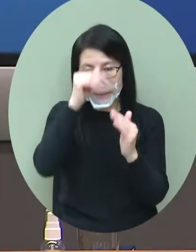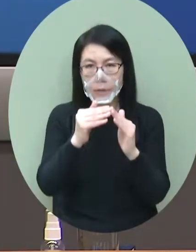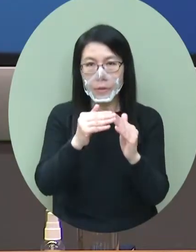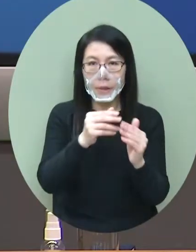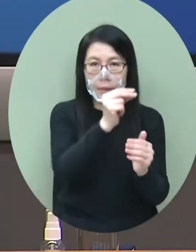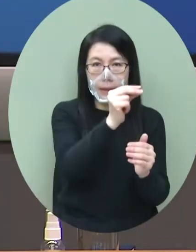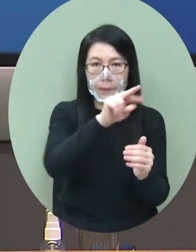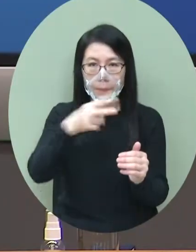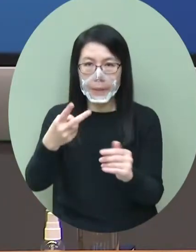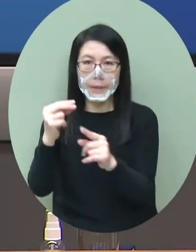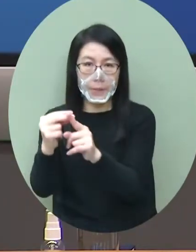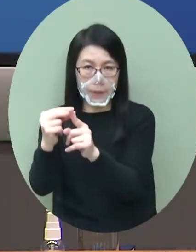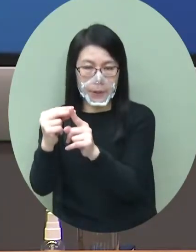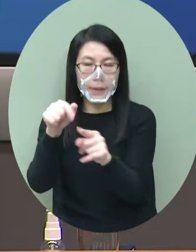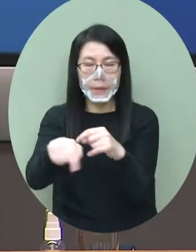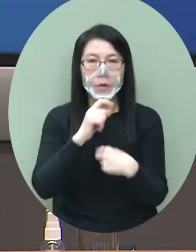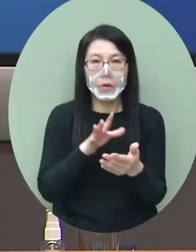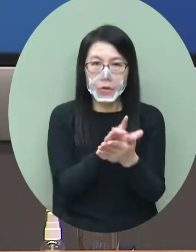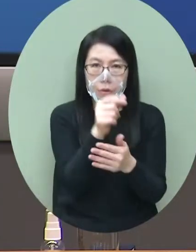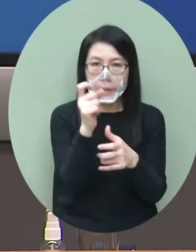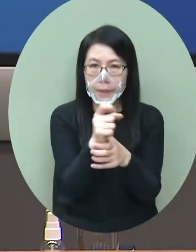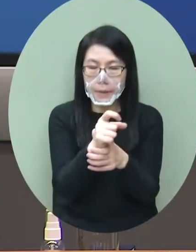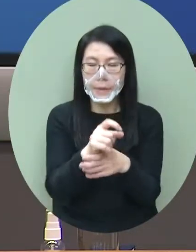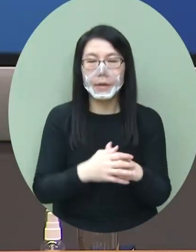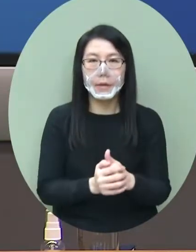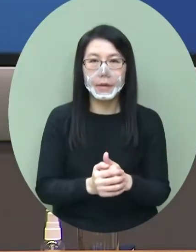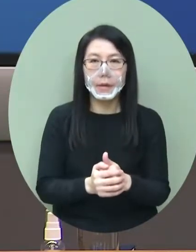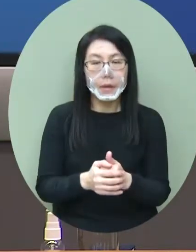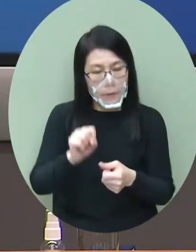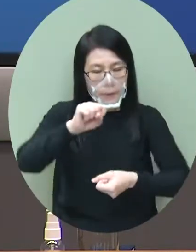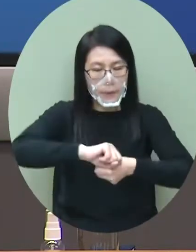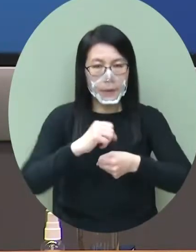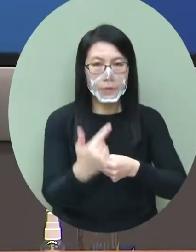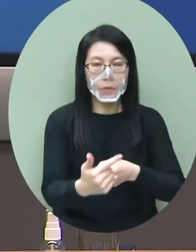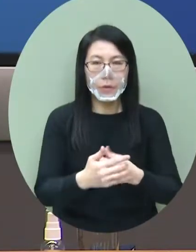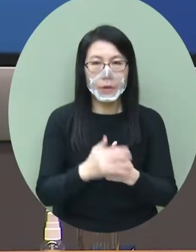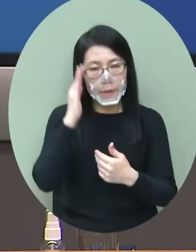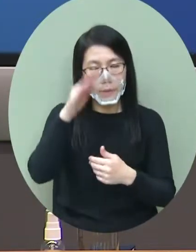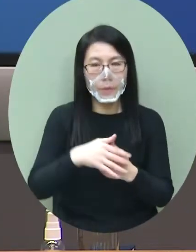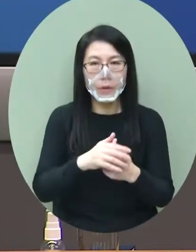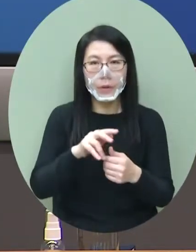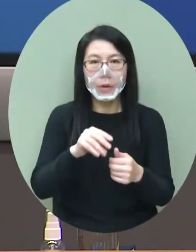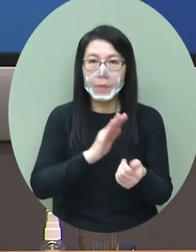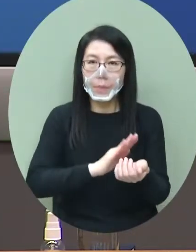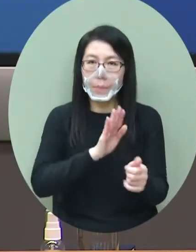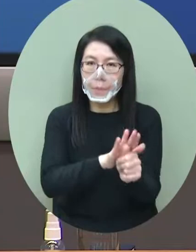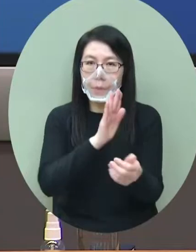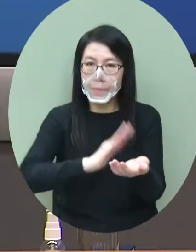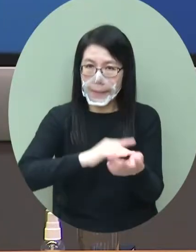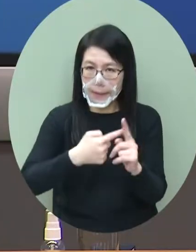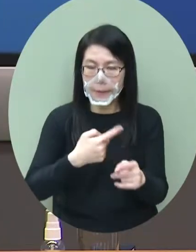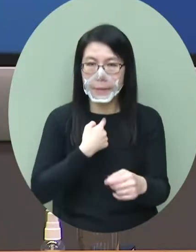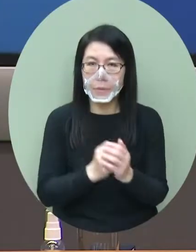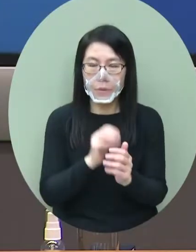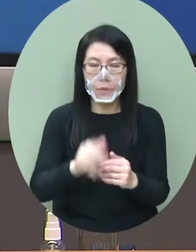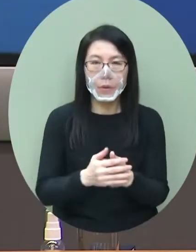从7家增加到17家，专属出租车的数目呢也相应的增加，以应付求诊人士